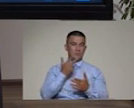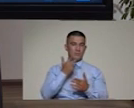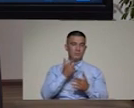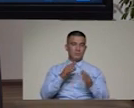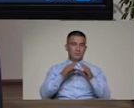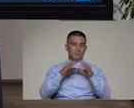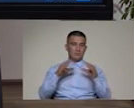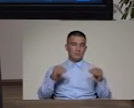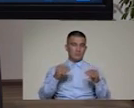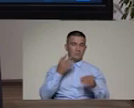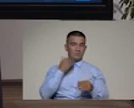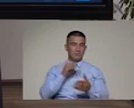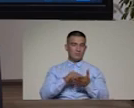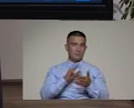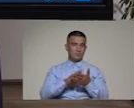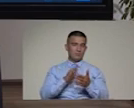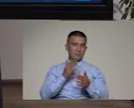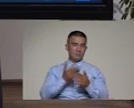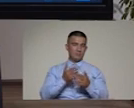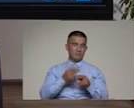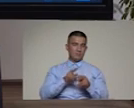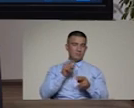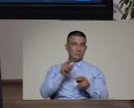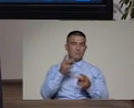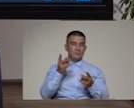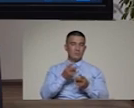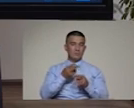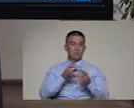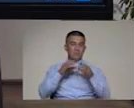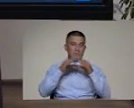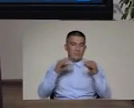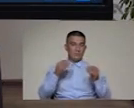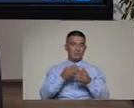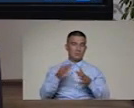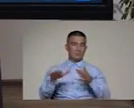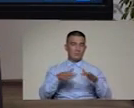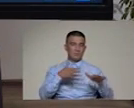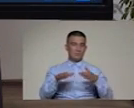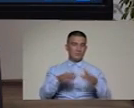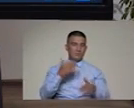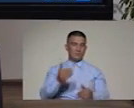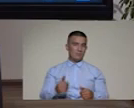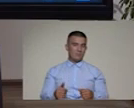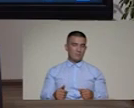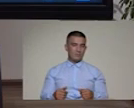uchburchakka olsam elementni, bu suyuq. Agarda